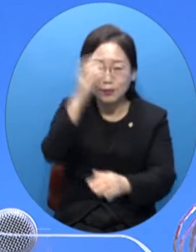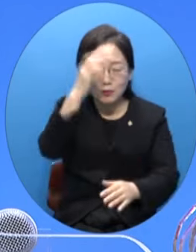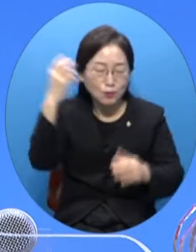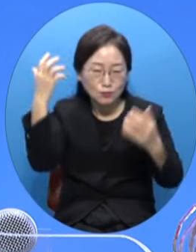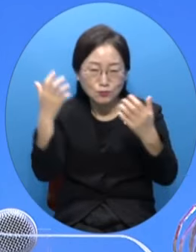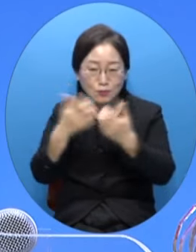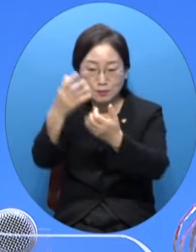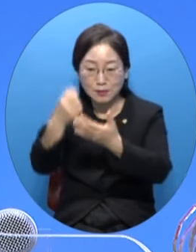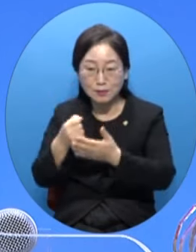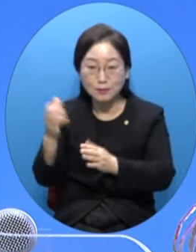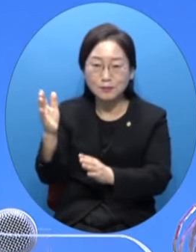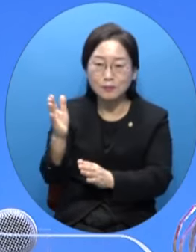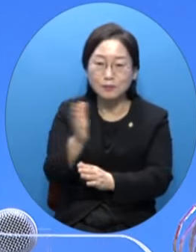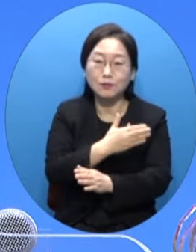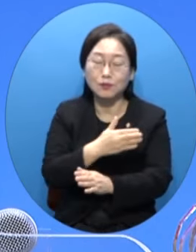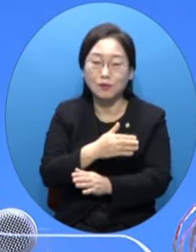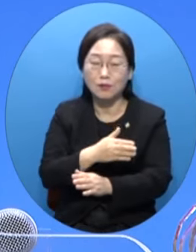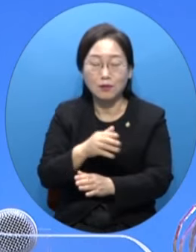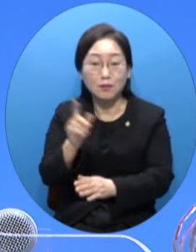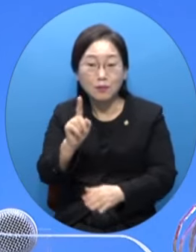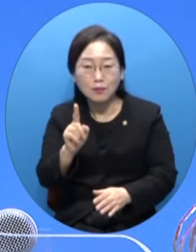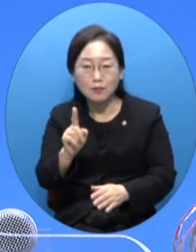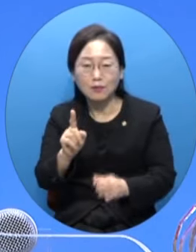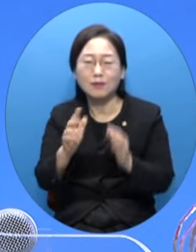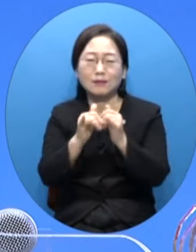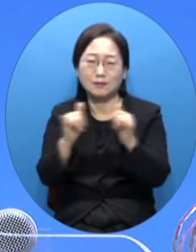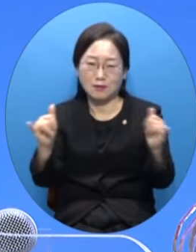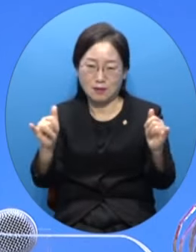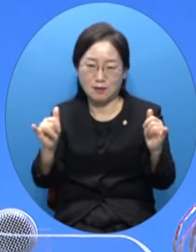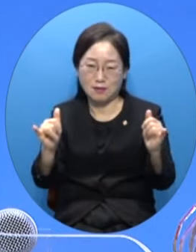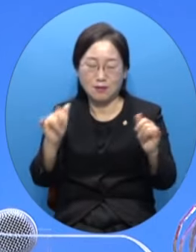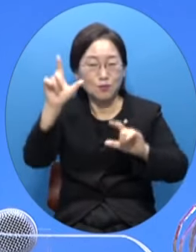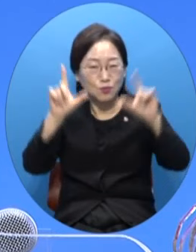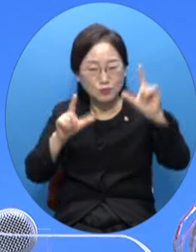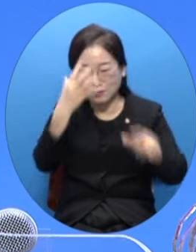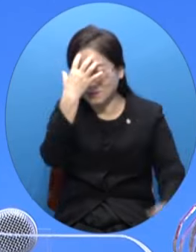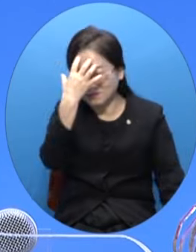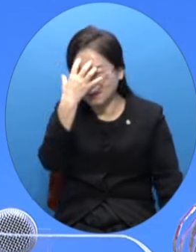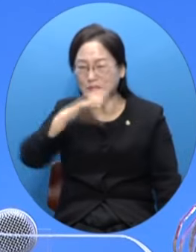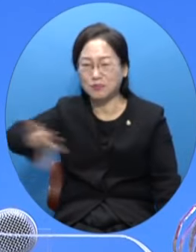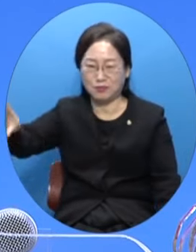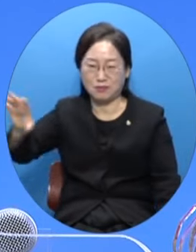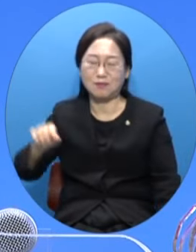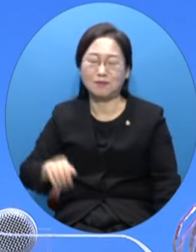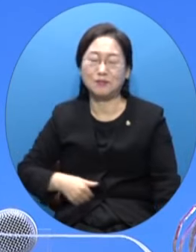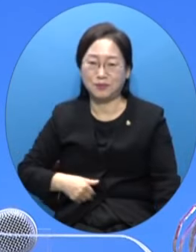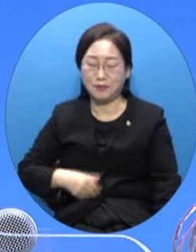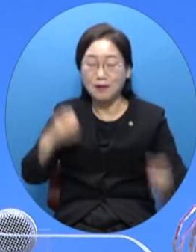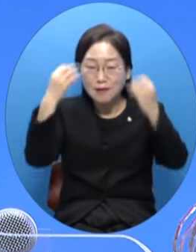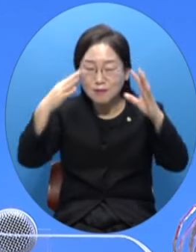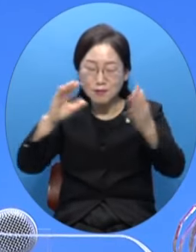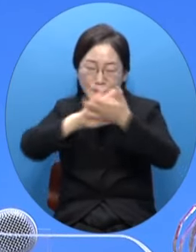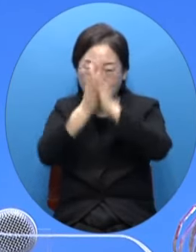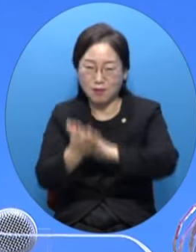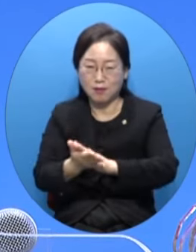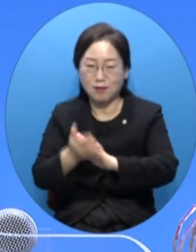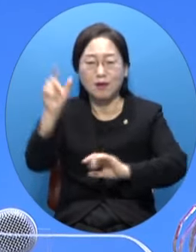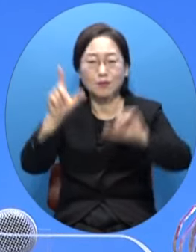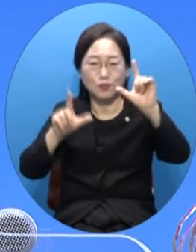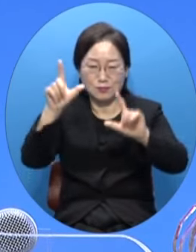같은 인간의 가면을 벗어야 됩니다. 새롭게 변화된 모습으로 살아야 됩니다.